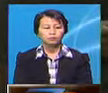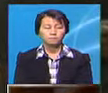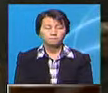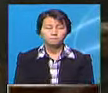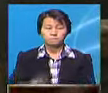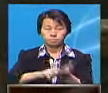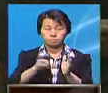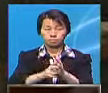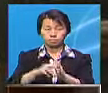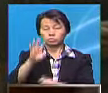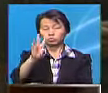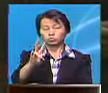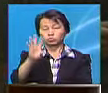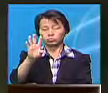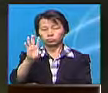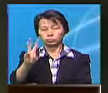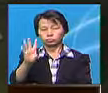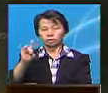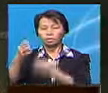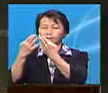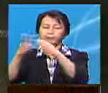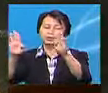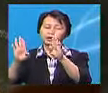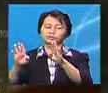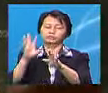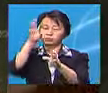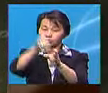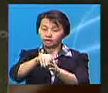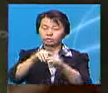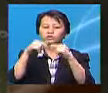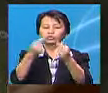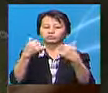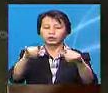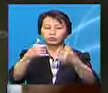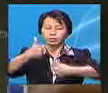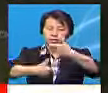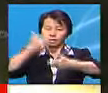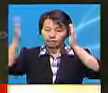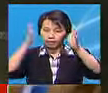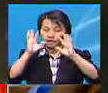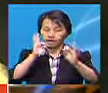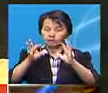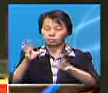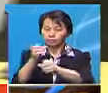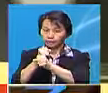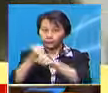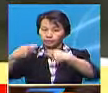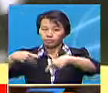Ini bermakna 78 bekas pemain bebas untuk terlibat dengan mana-mana pasukan Liga Malaysia sekiranya menerima